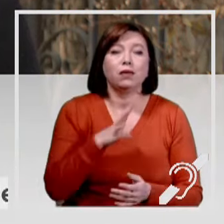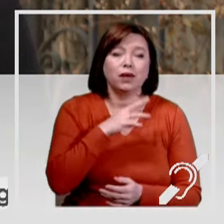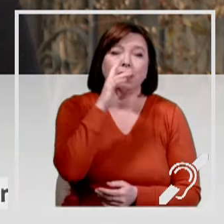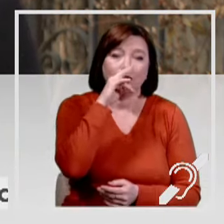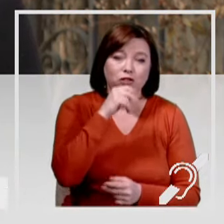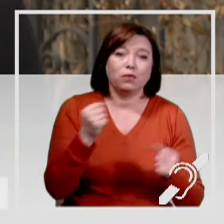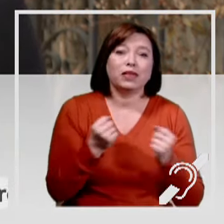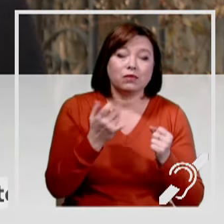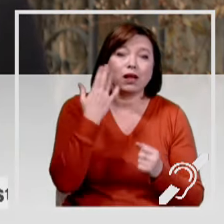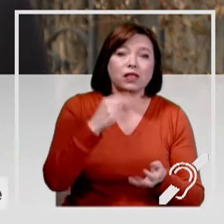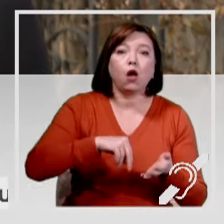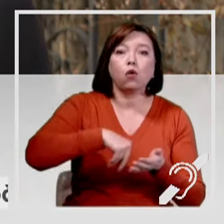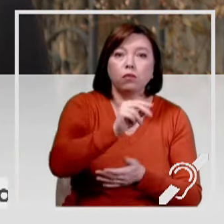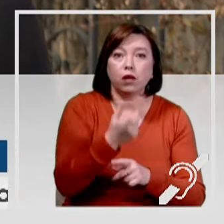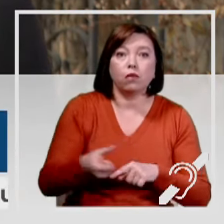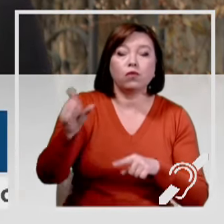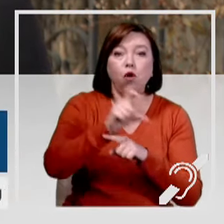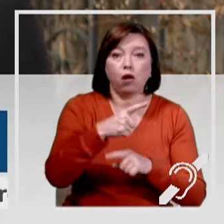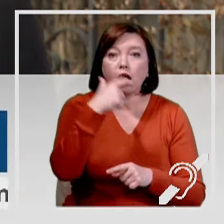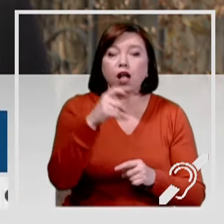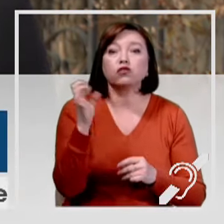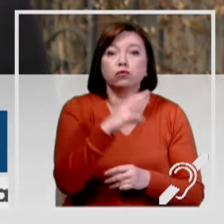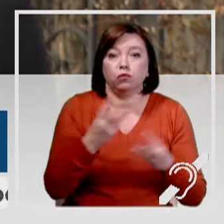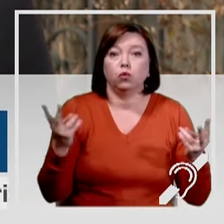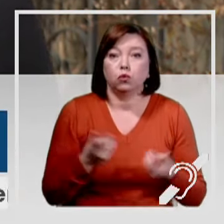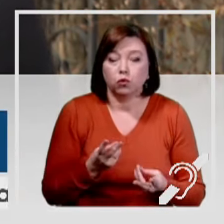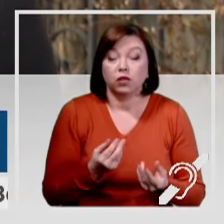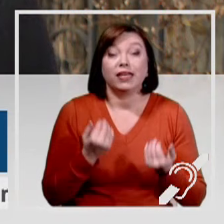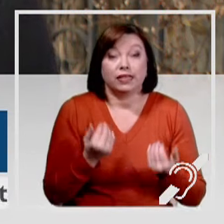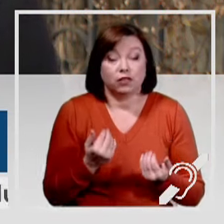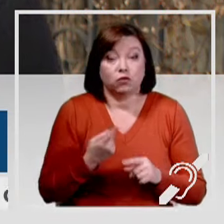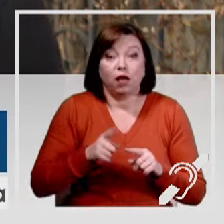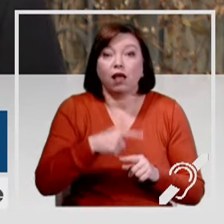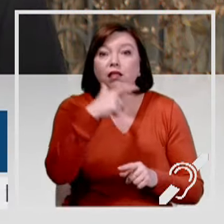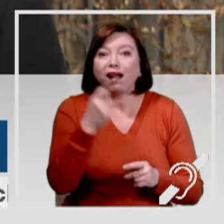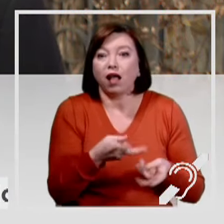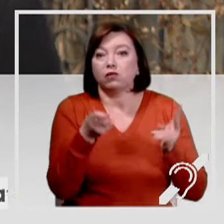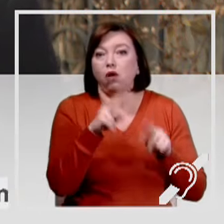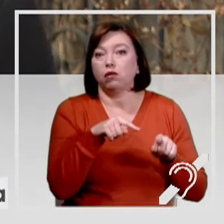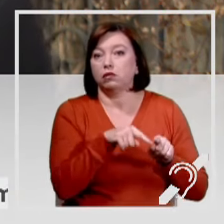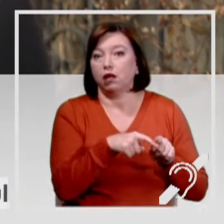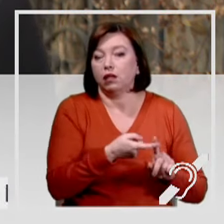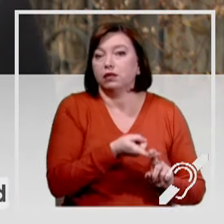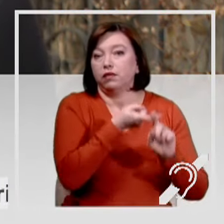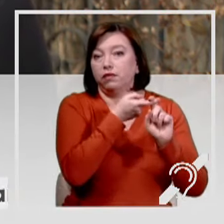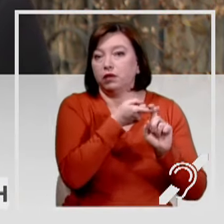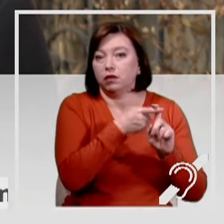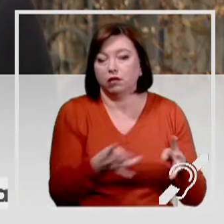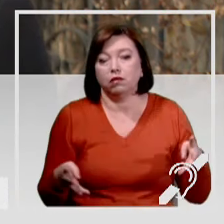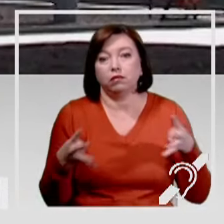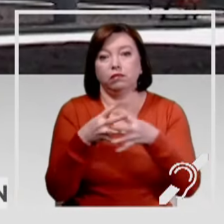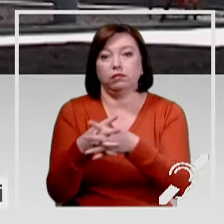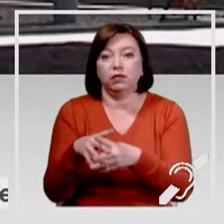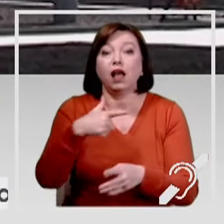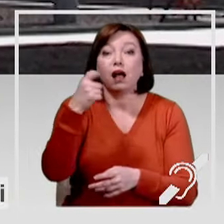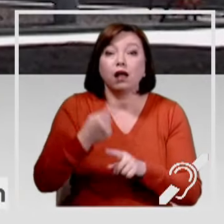iarna trecută când s-a cumpărat mai mult gaz decât aveam nevoie și acum acest gaz rămas de iarna trecută se amestecă cu gazul